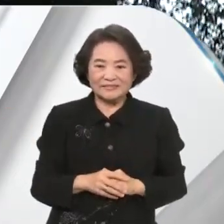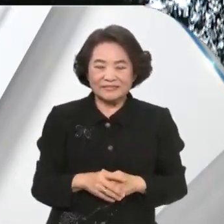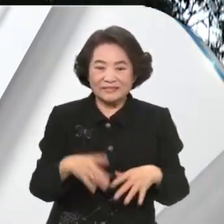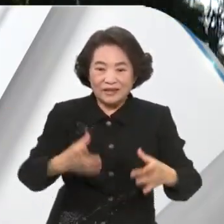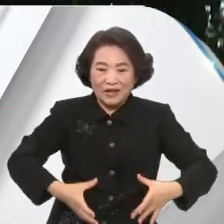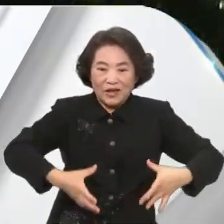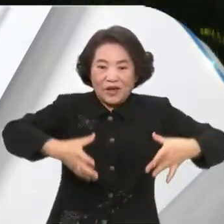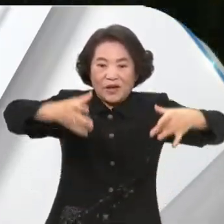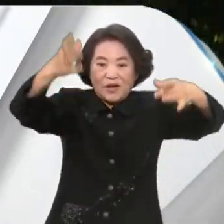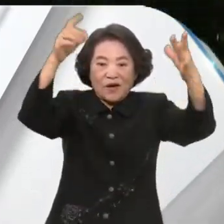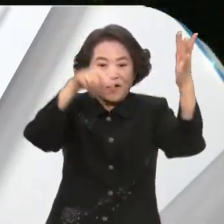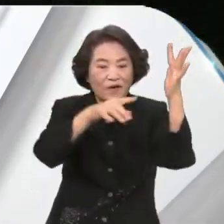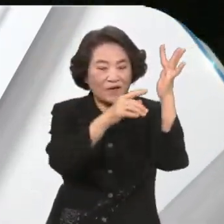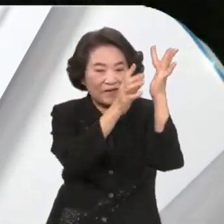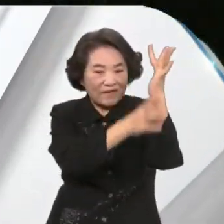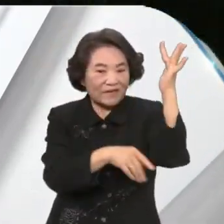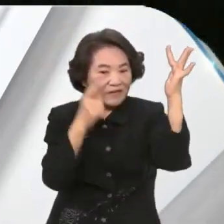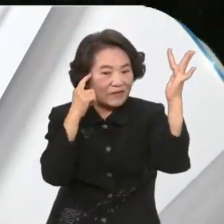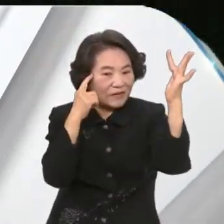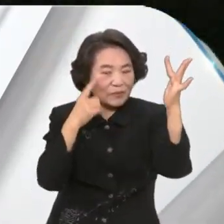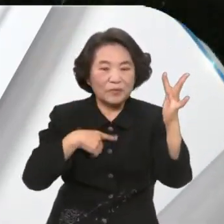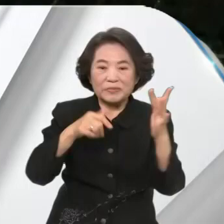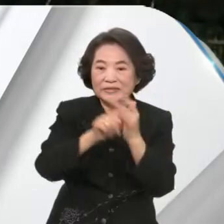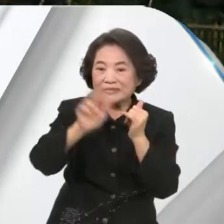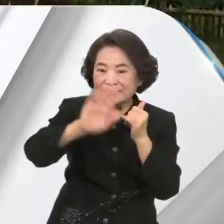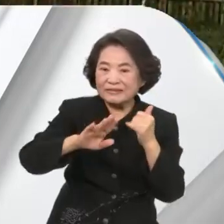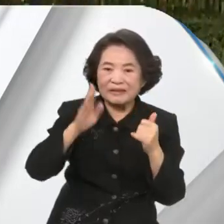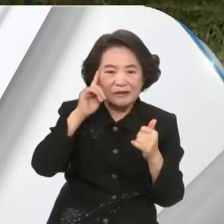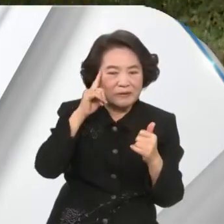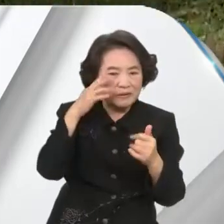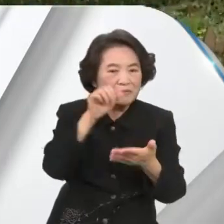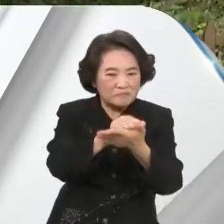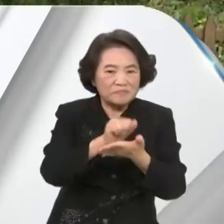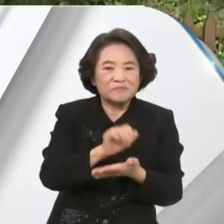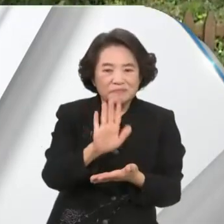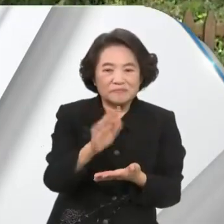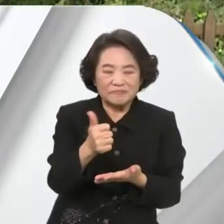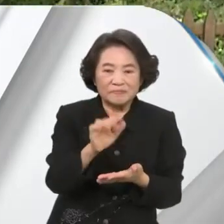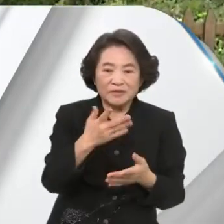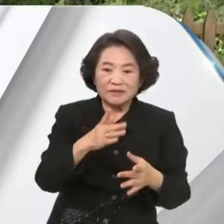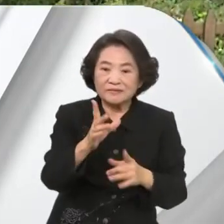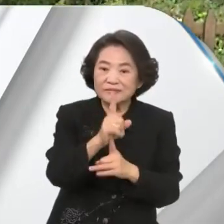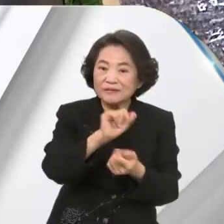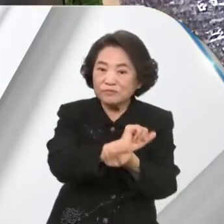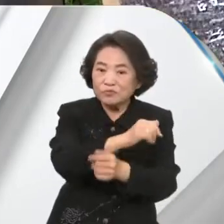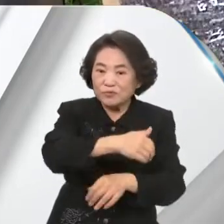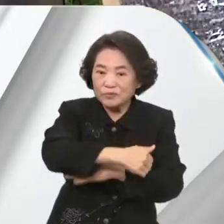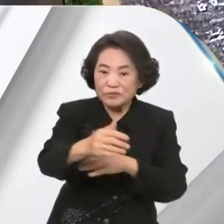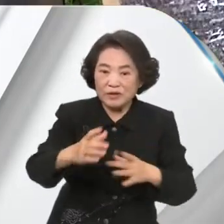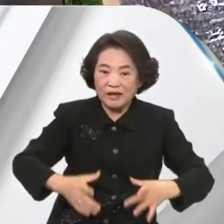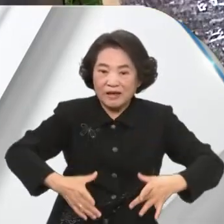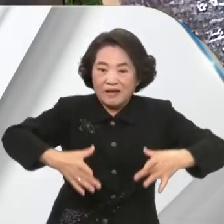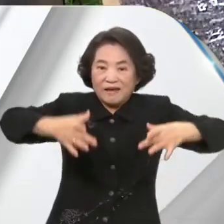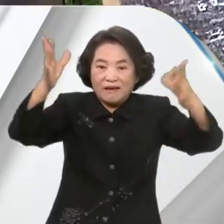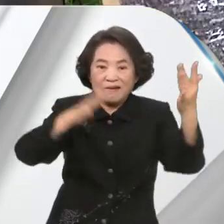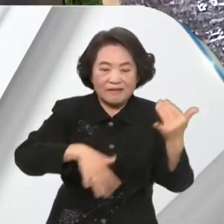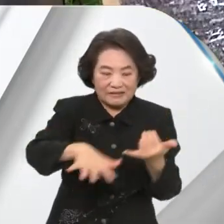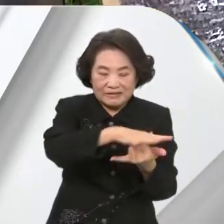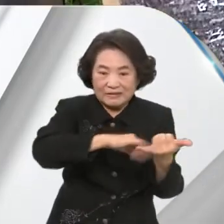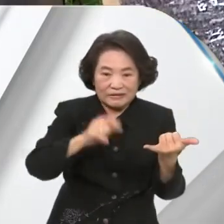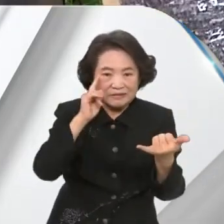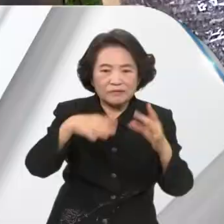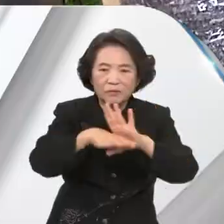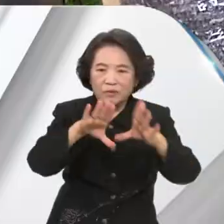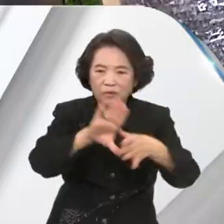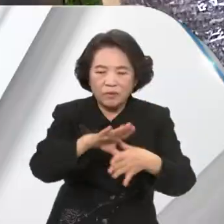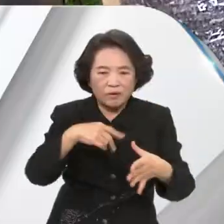它其实就我们生态学家来讲，它有生态上的意义。可是对整个神木村啊，对整个台湾来讲，它其实文化